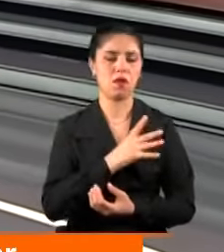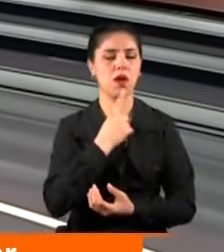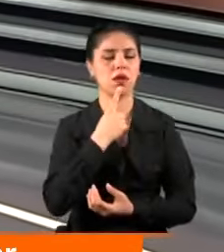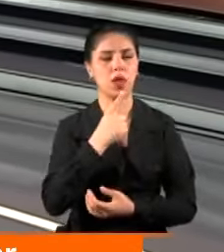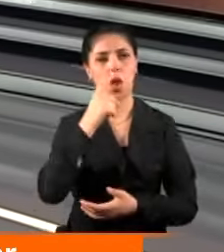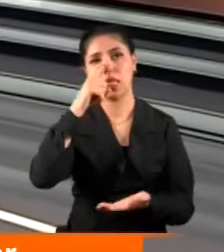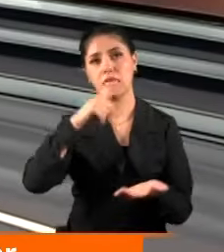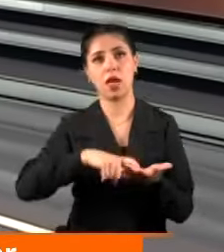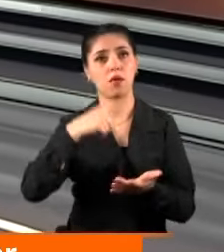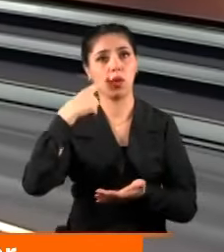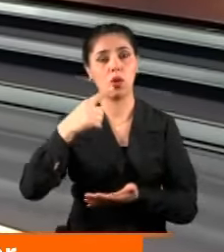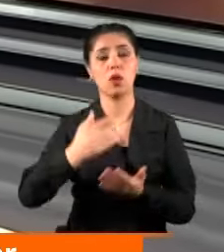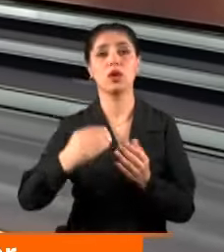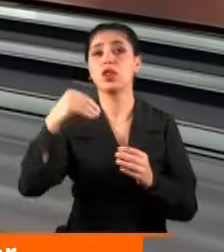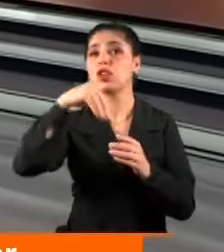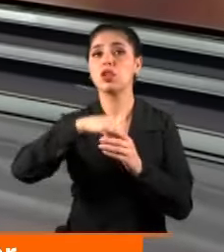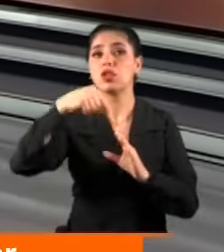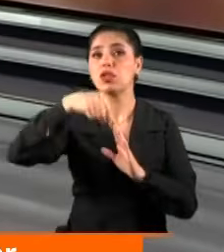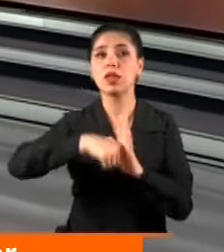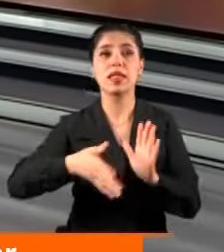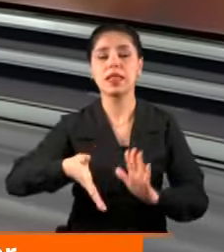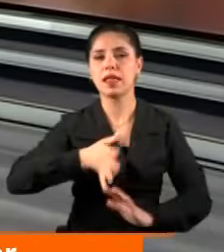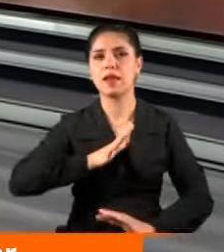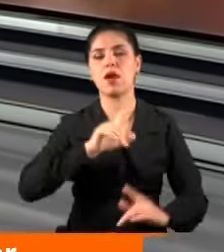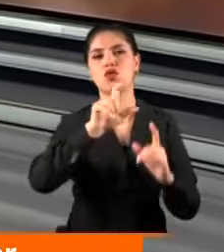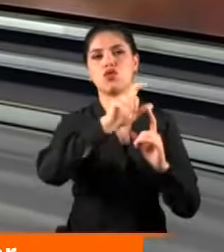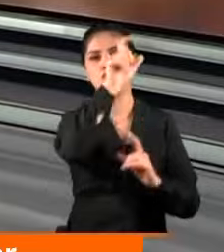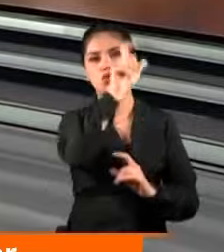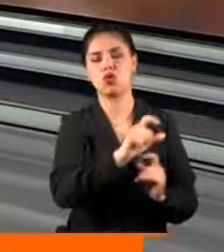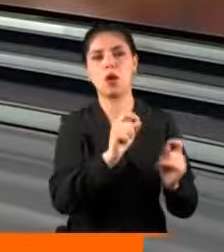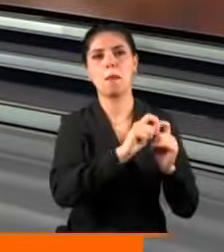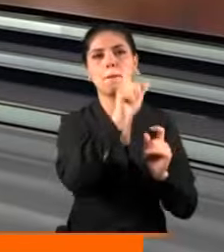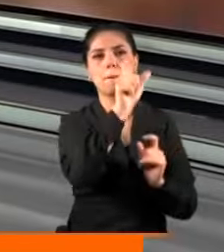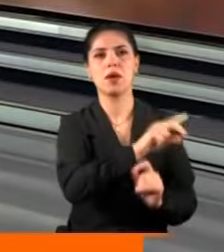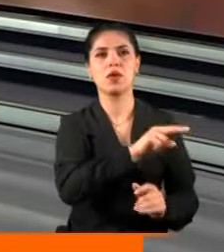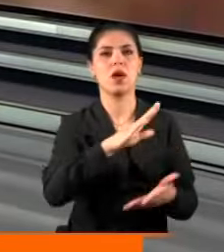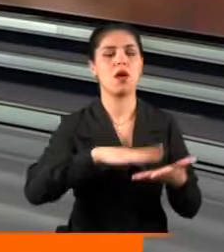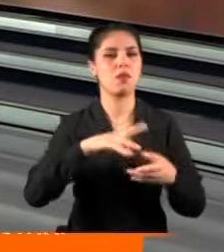Peki arkasında ne var? Şükran Uslu ve Barış İbiş araştırdı.